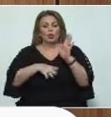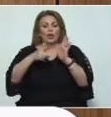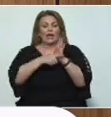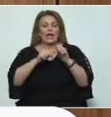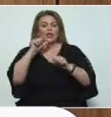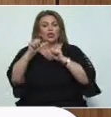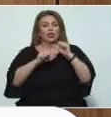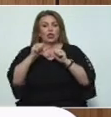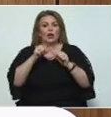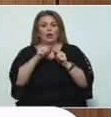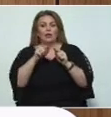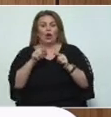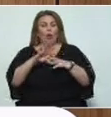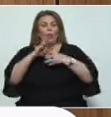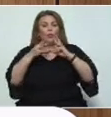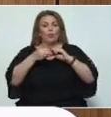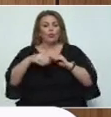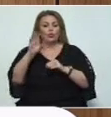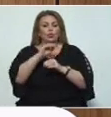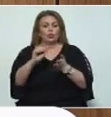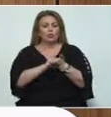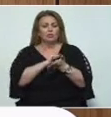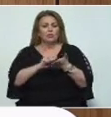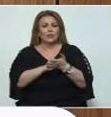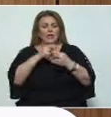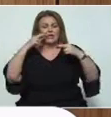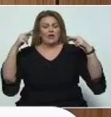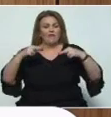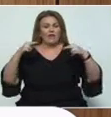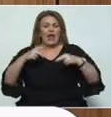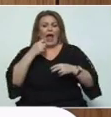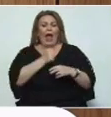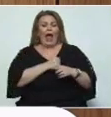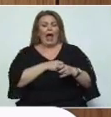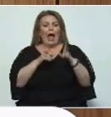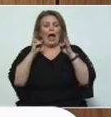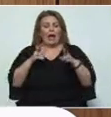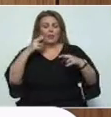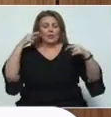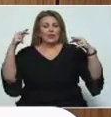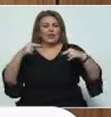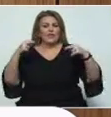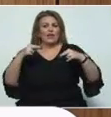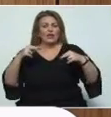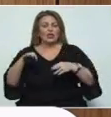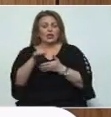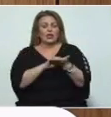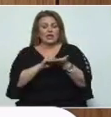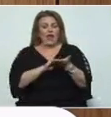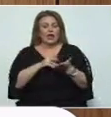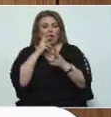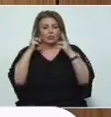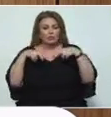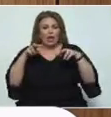91-97-ci il arasında olan bütün şəhadətnamələr, hərbi xəsarət haqqında şəhadətnamələr təkrar